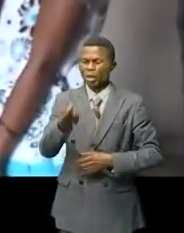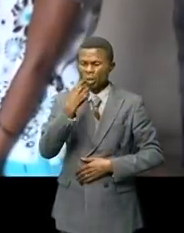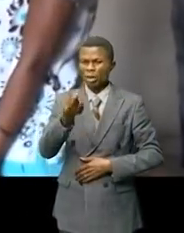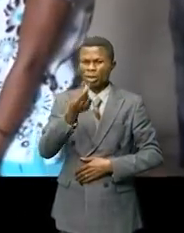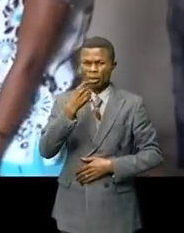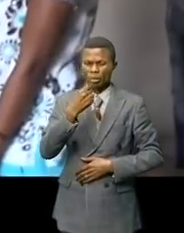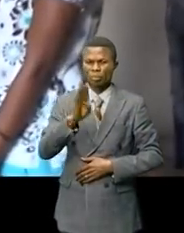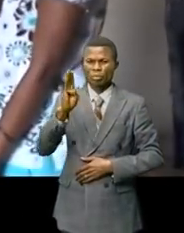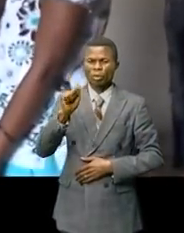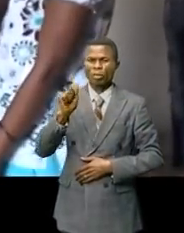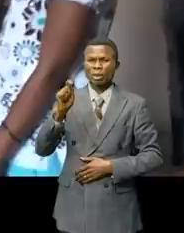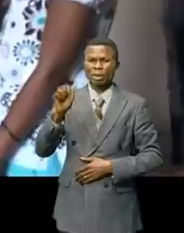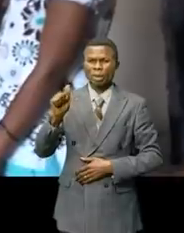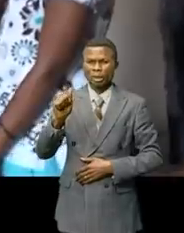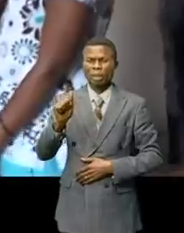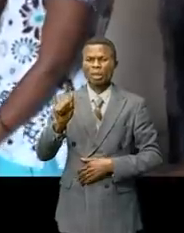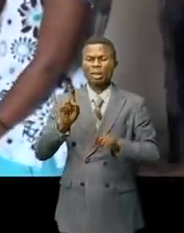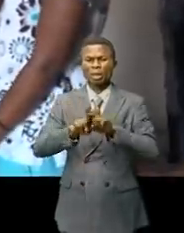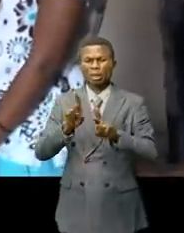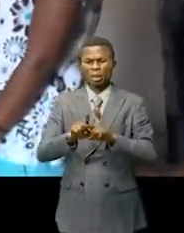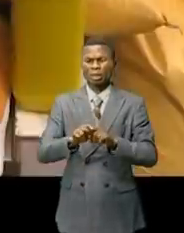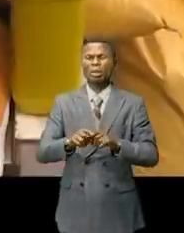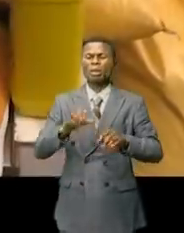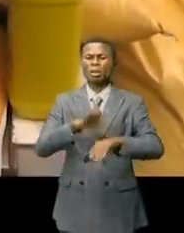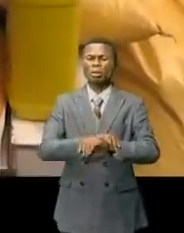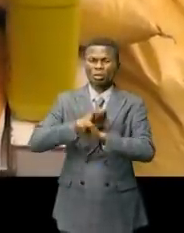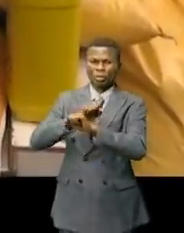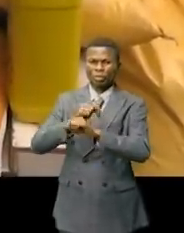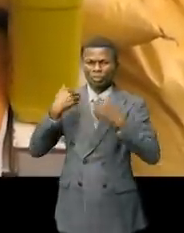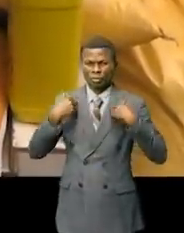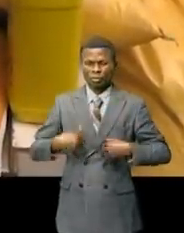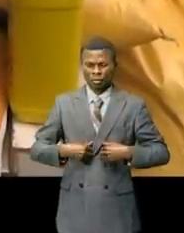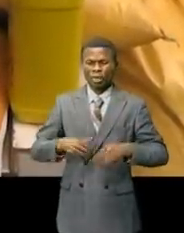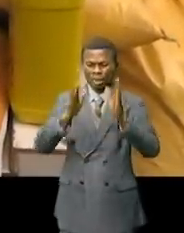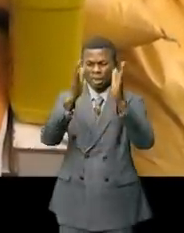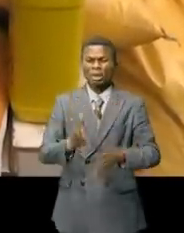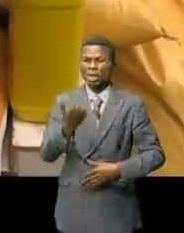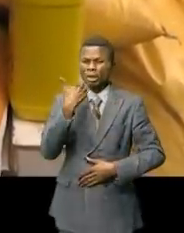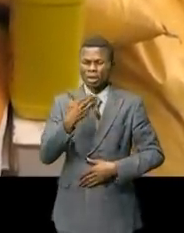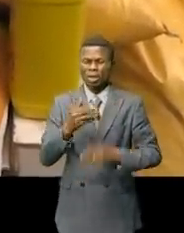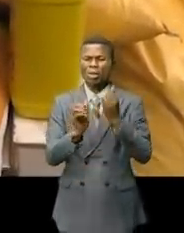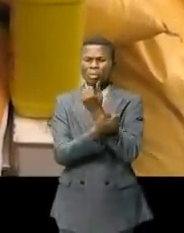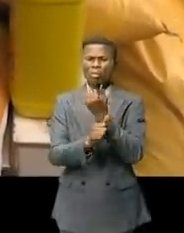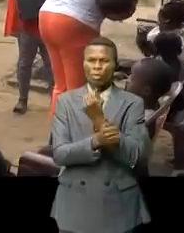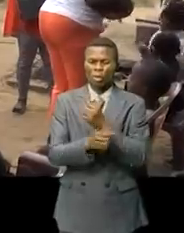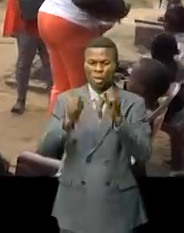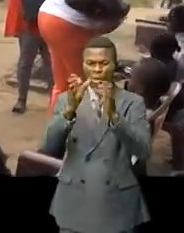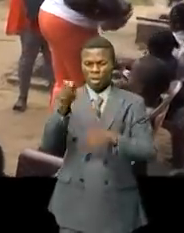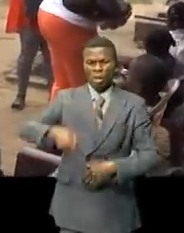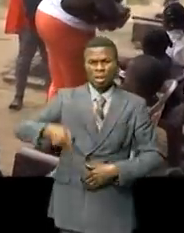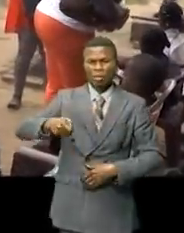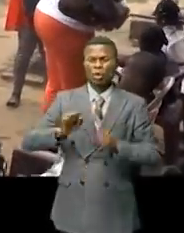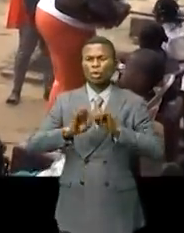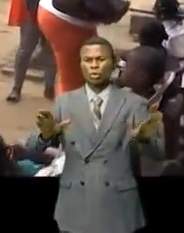bétadine perdre au long et des antibiotiques voir des sacs de riz de semoule des bidons d'huile végétale